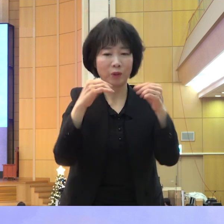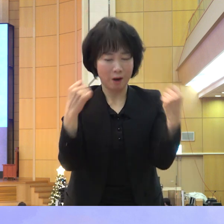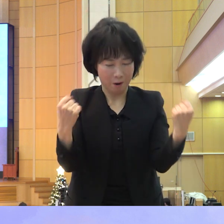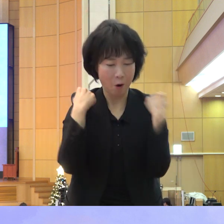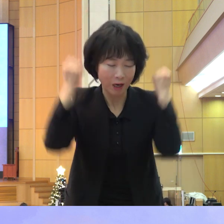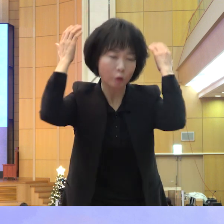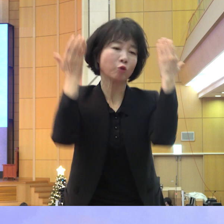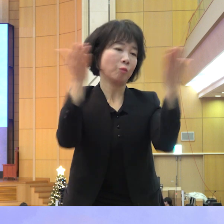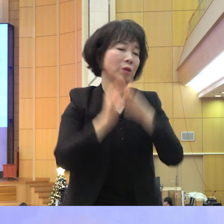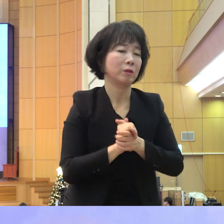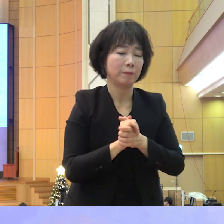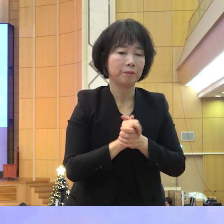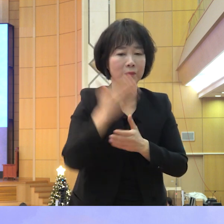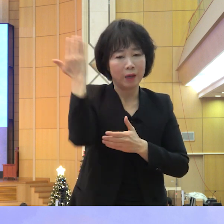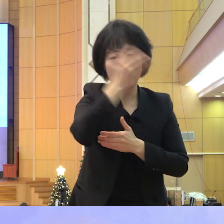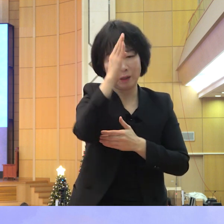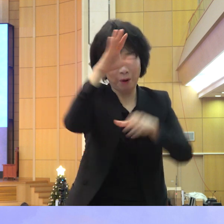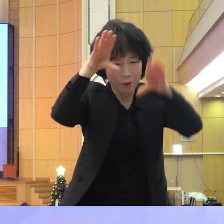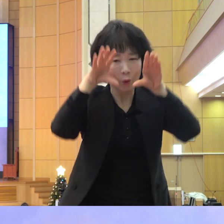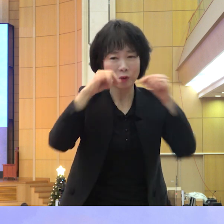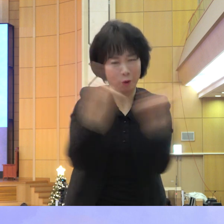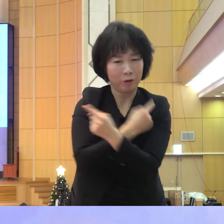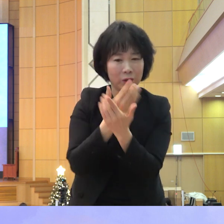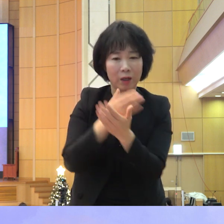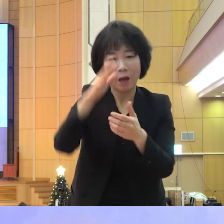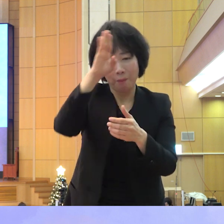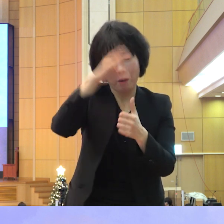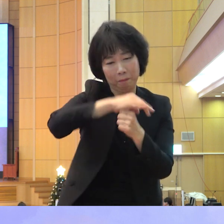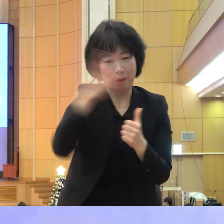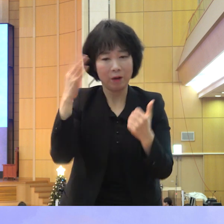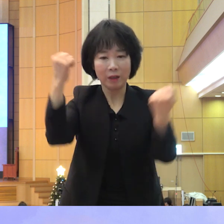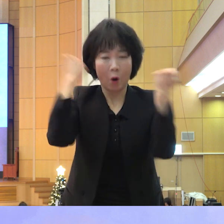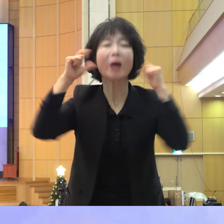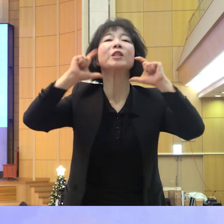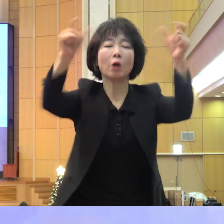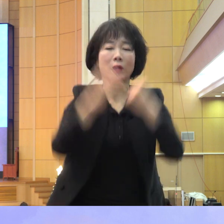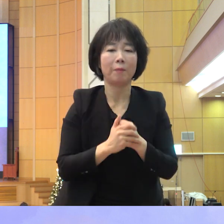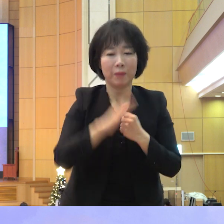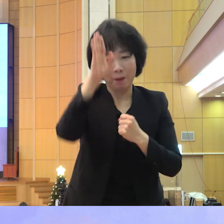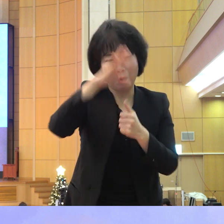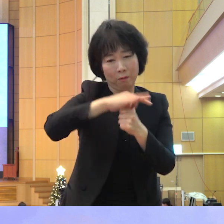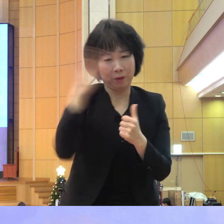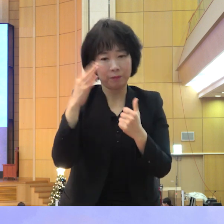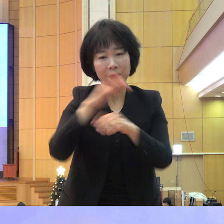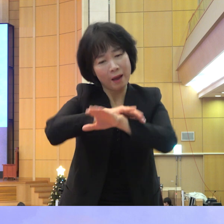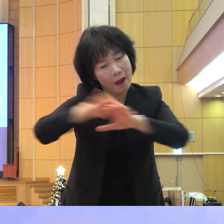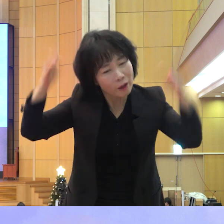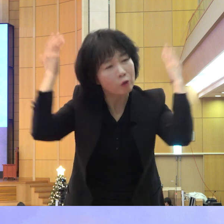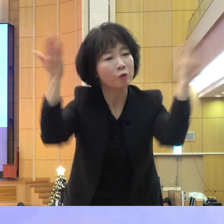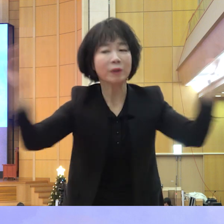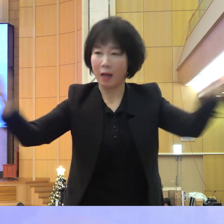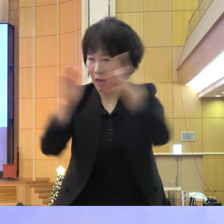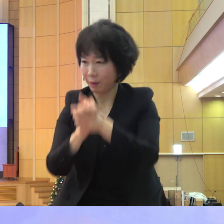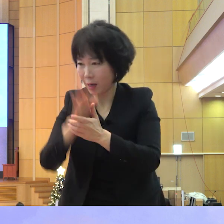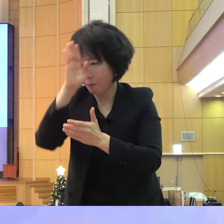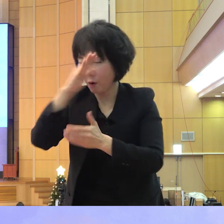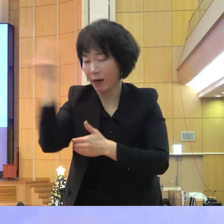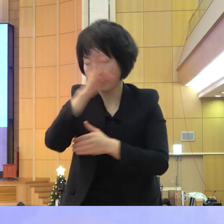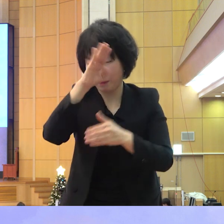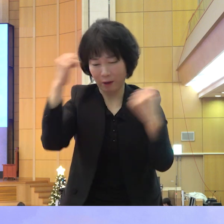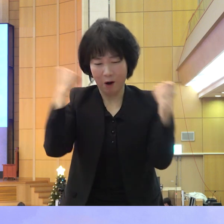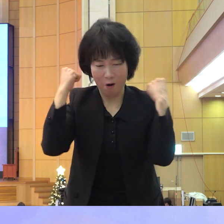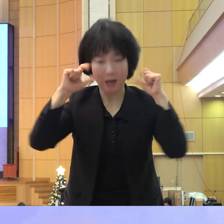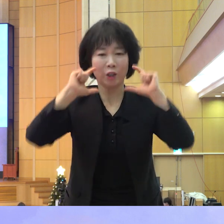고쳐주시옵시고 낫게 해주시옵시고 병에서 놓일지어다. 병에서 풀어질지어다. 병에서